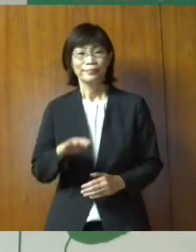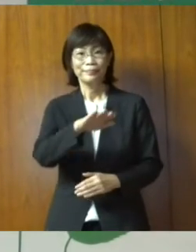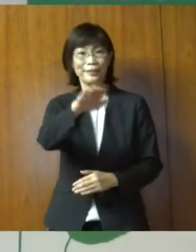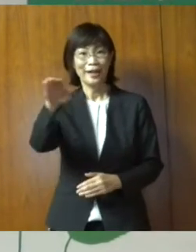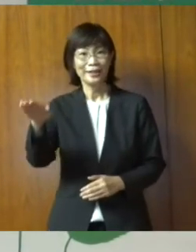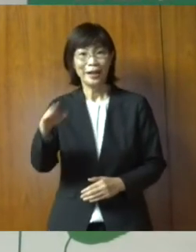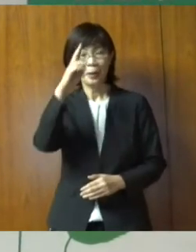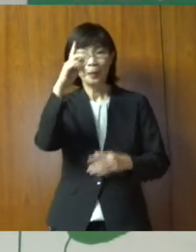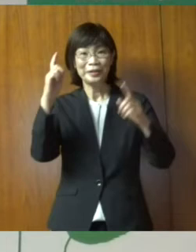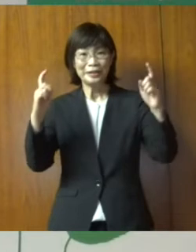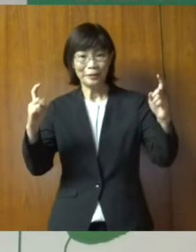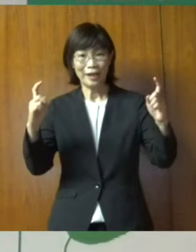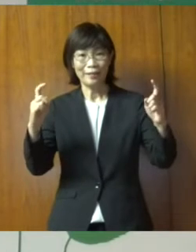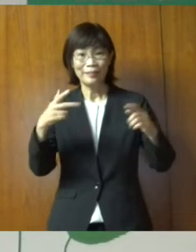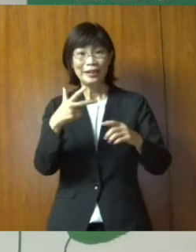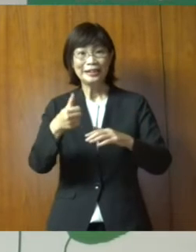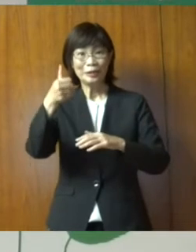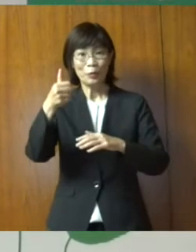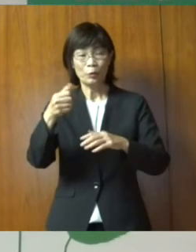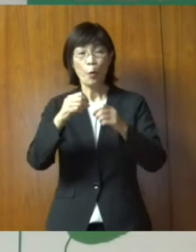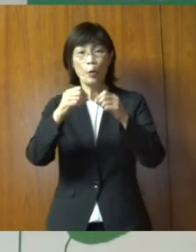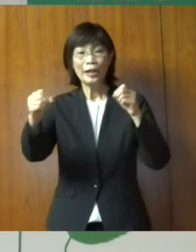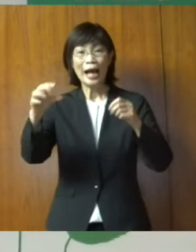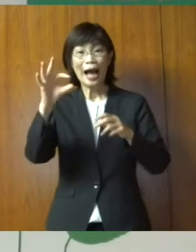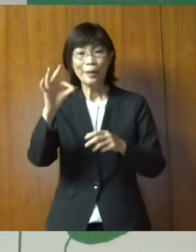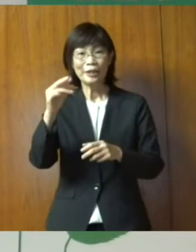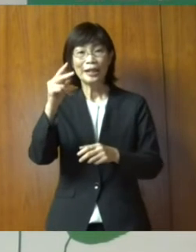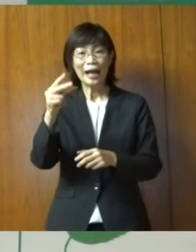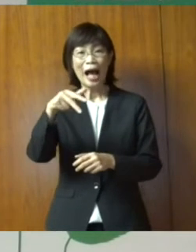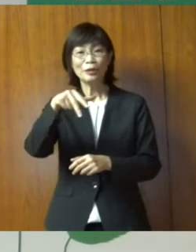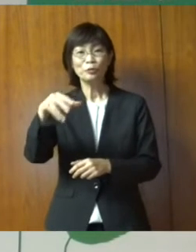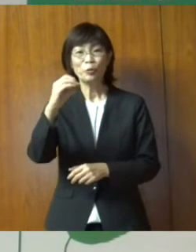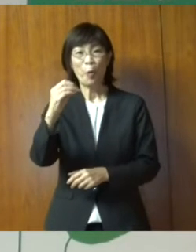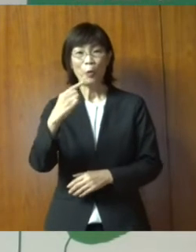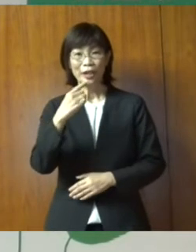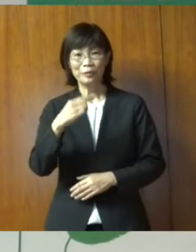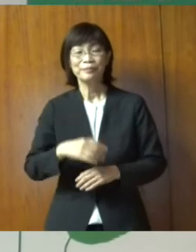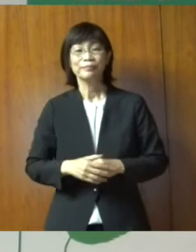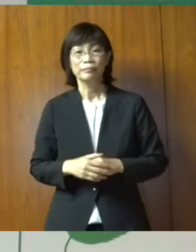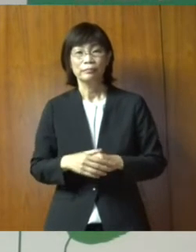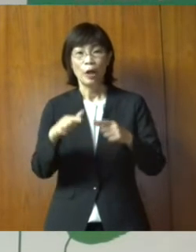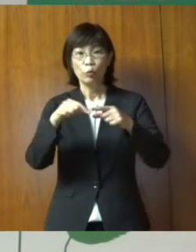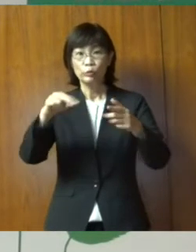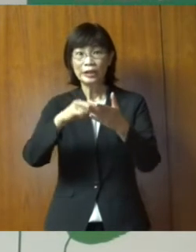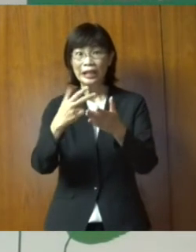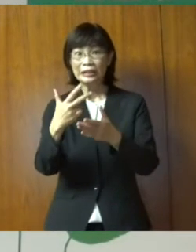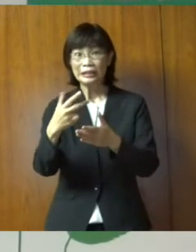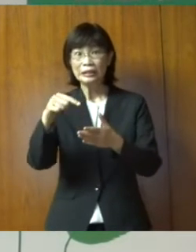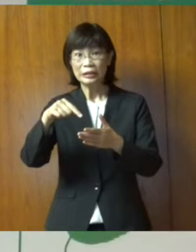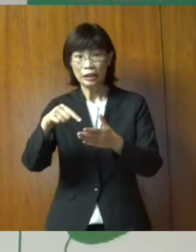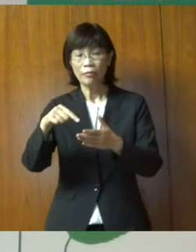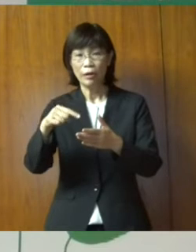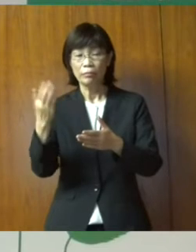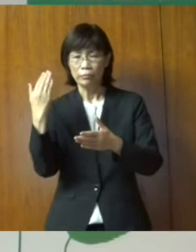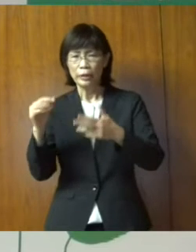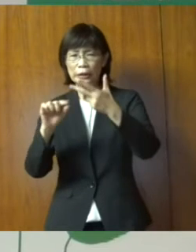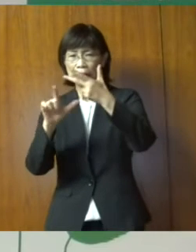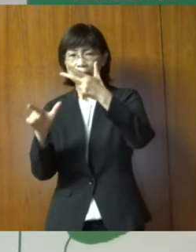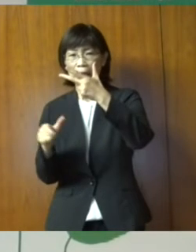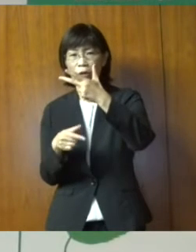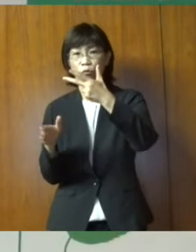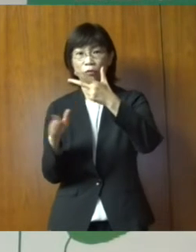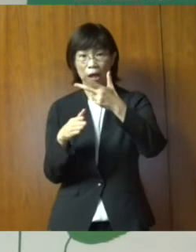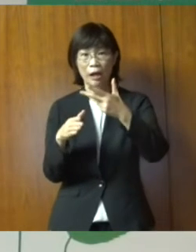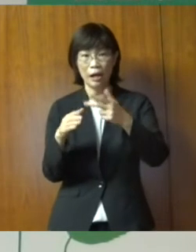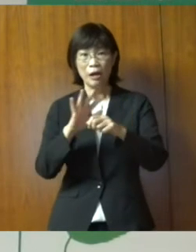市民の皆様こんにちは。市長の永見和夫です。国立市では7月から